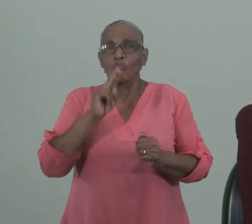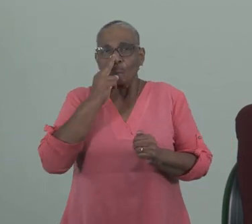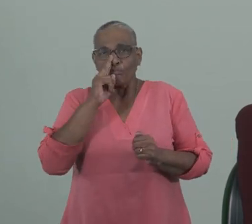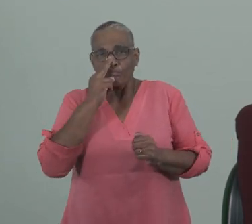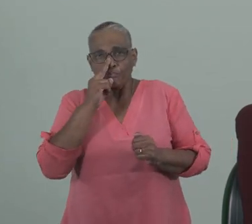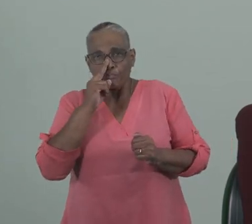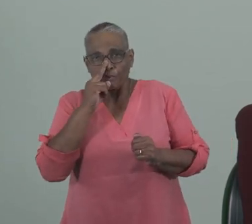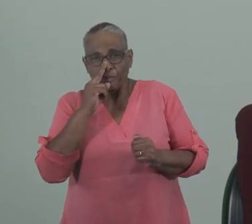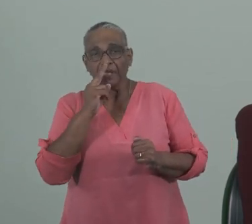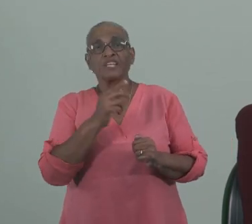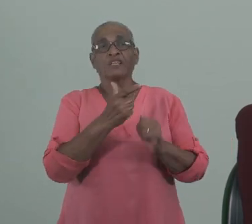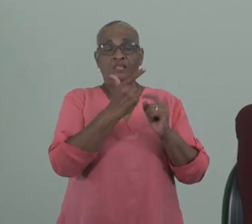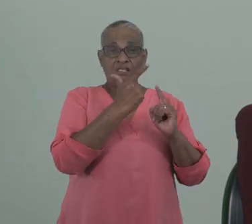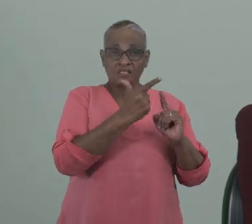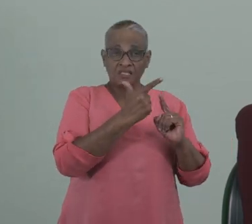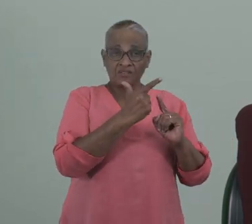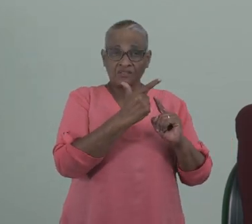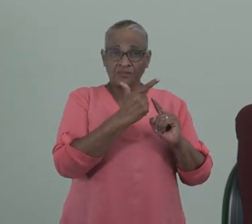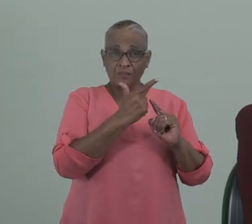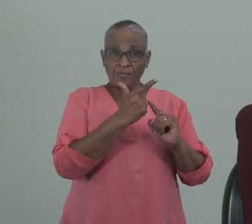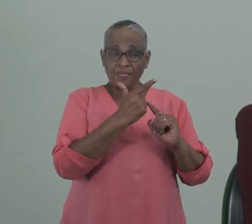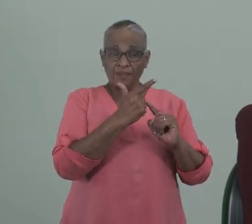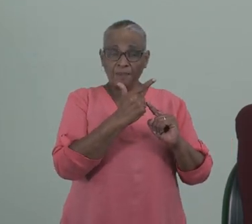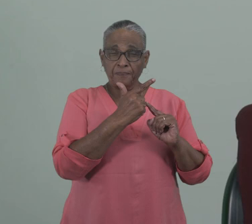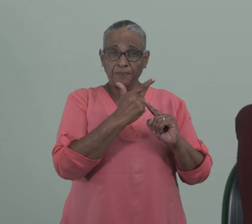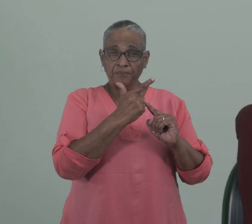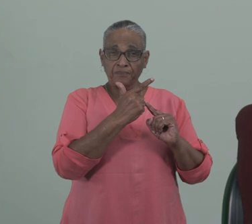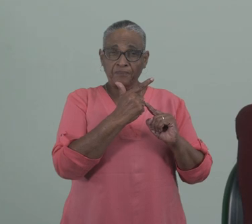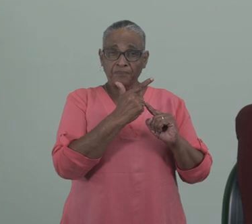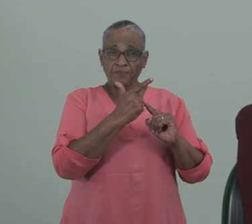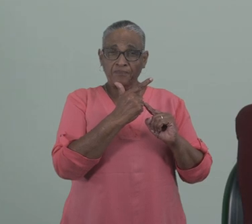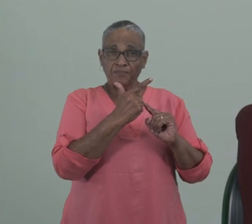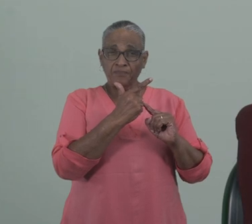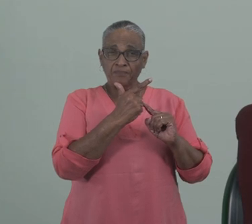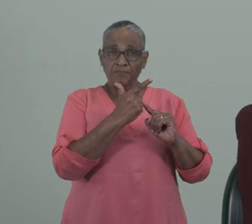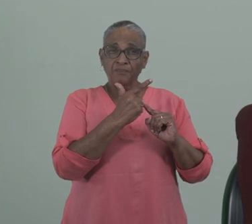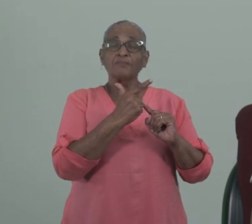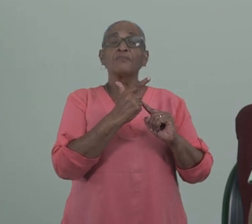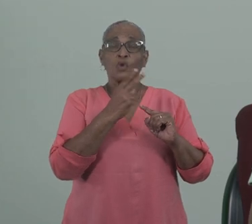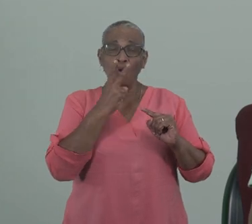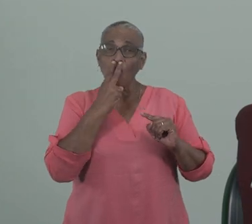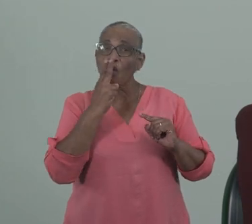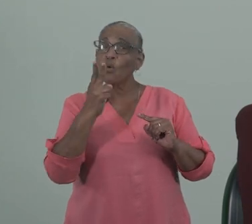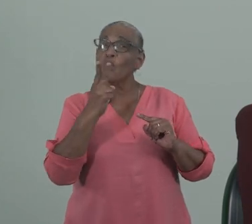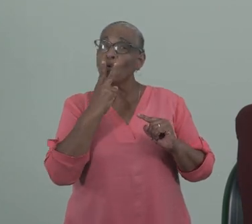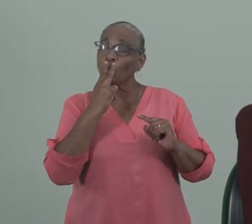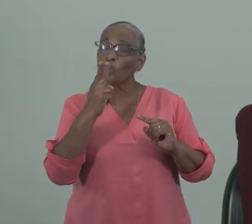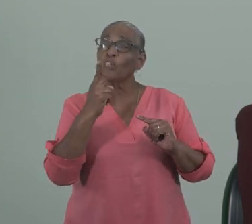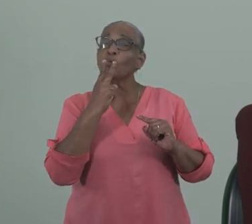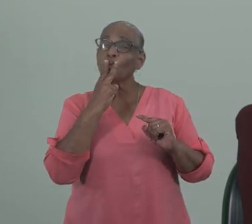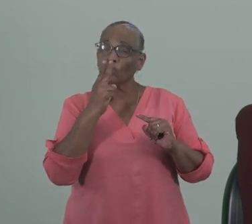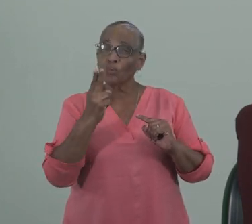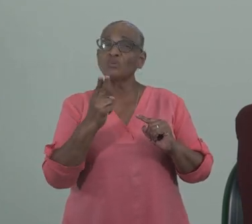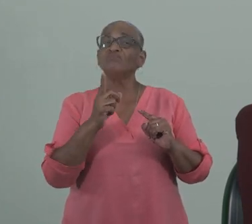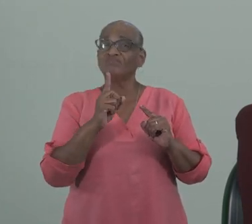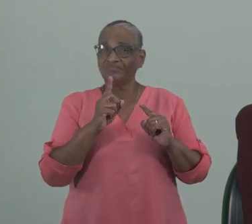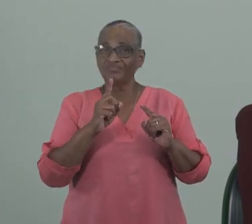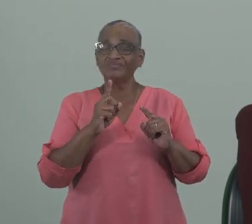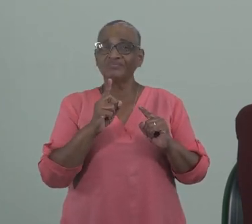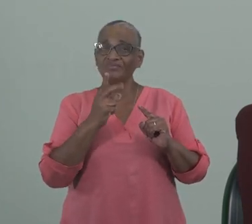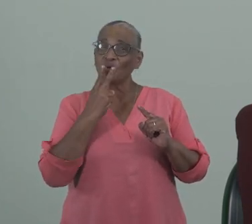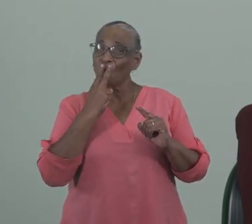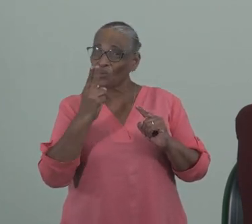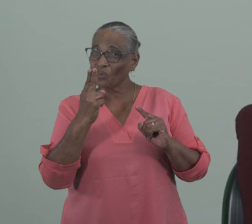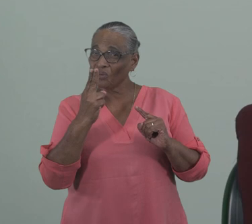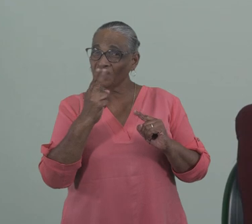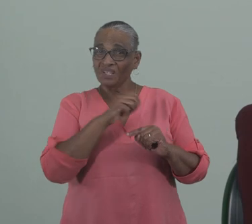wat doen, om het zo te zeggen. En nummer 7, want ik heb het over 7 problemen, is natuurlijk het roken. En het is